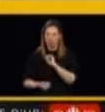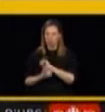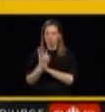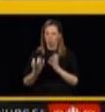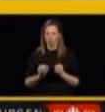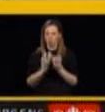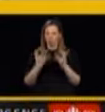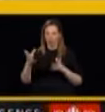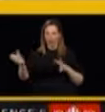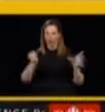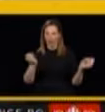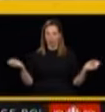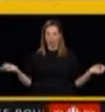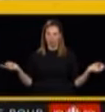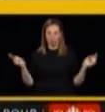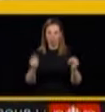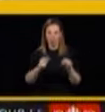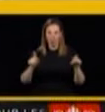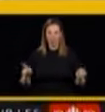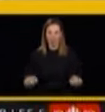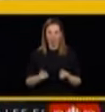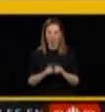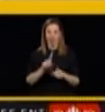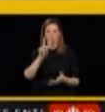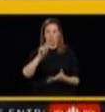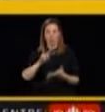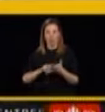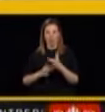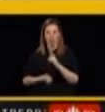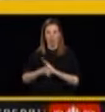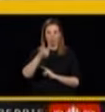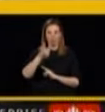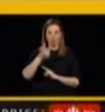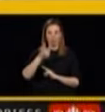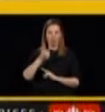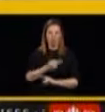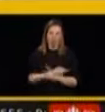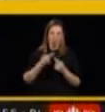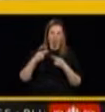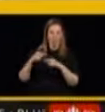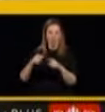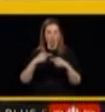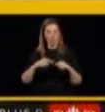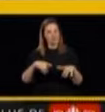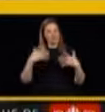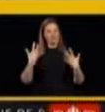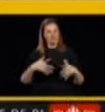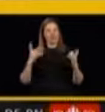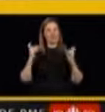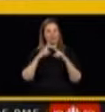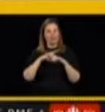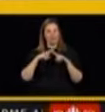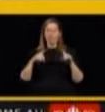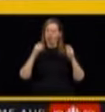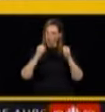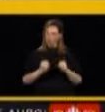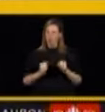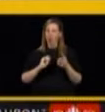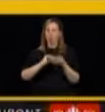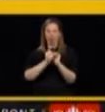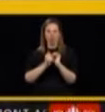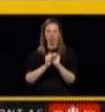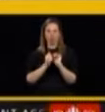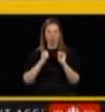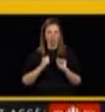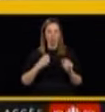d'ajouter 2000 personnes dans les CHSLD, mais On va s'ajuster au fur et à